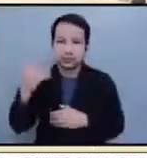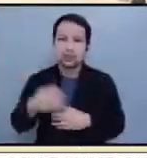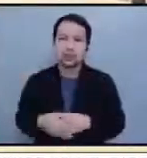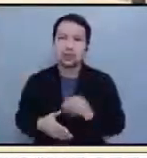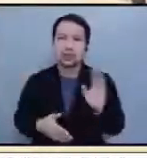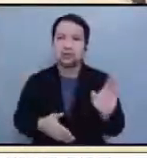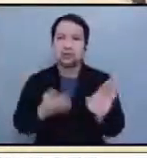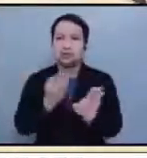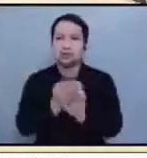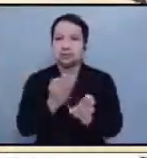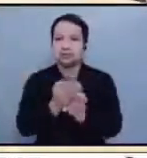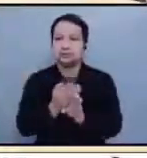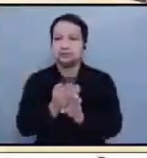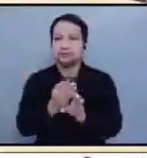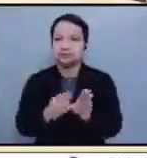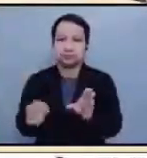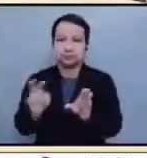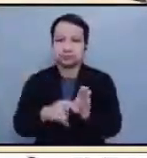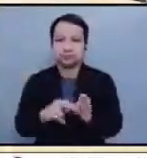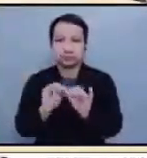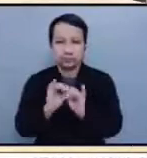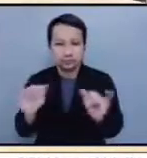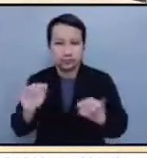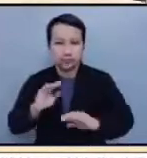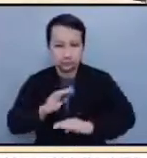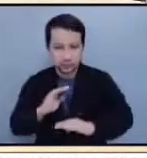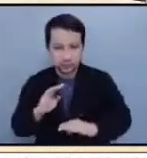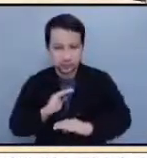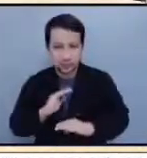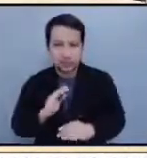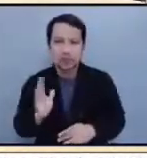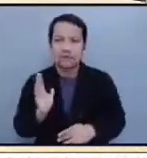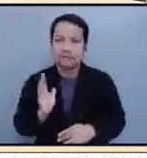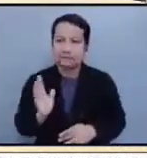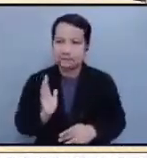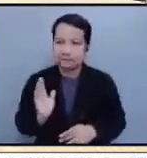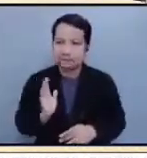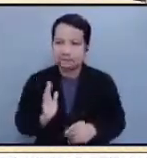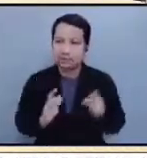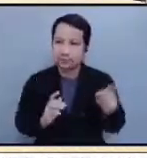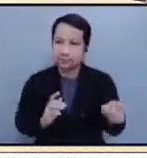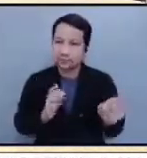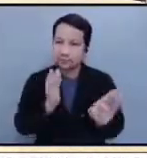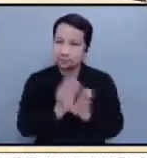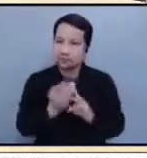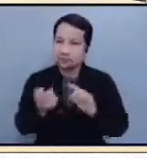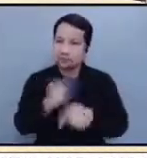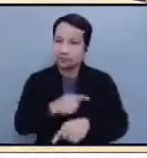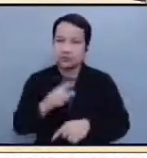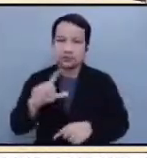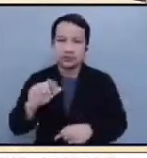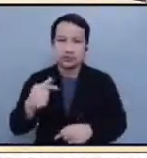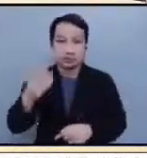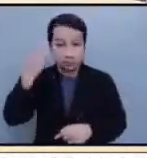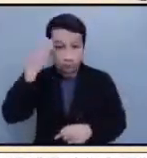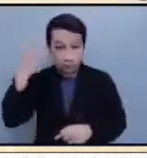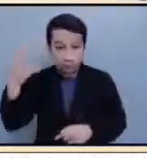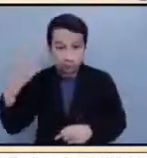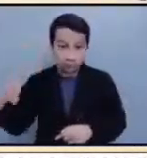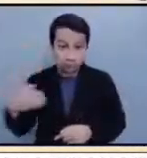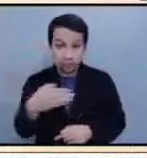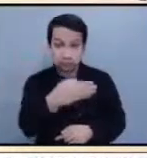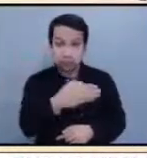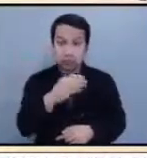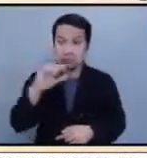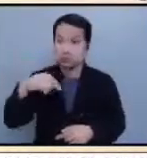na bumiyahe, naging sapat naman daw ito. Actually, sila yung bumiyahe from Angat, Bulacan, going Quezon